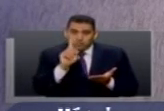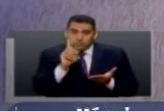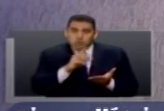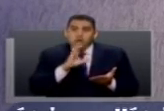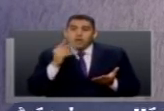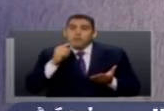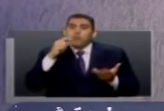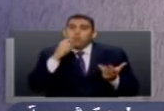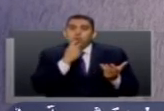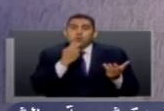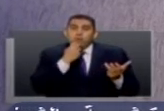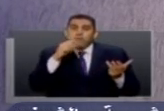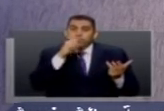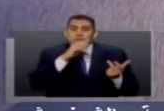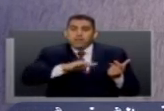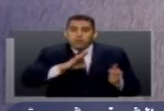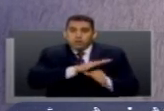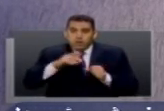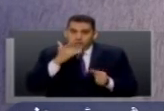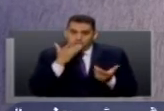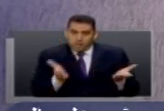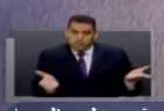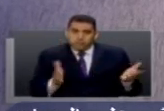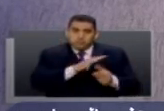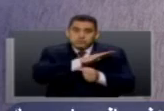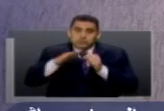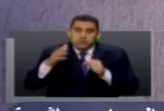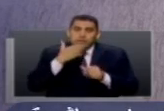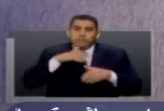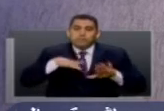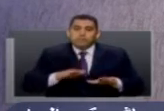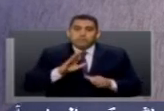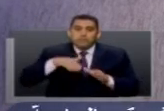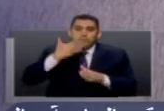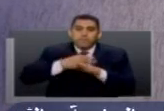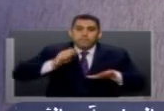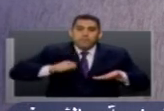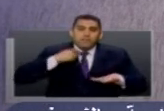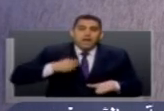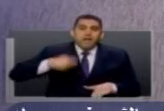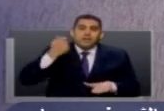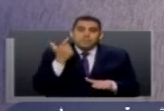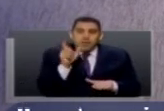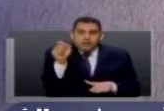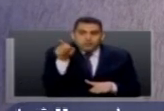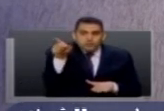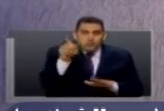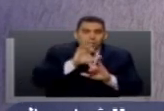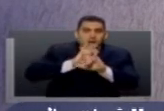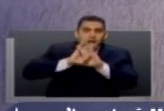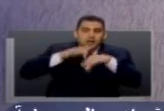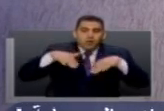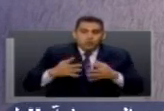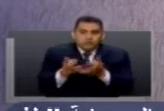رجال نساء اطفال نعم القتل وحكم الاعدام توجه الى الذين ارتكبوا هذه